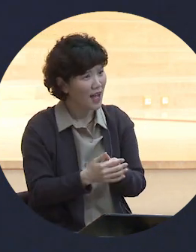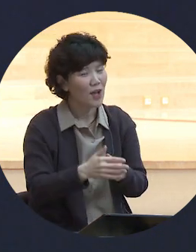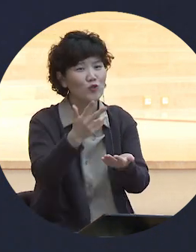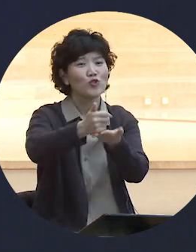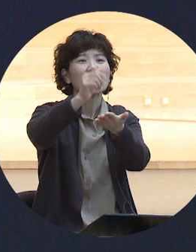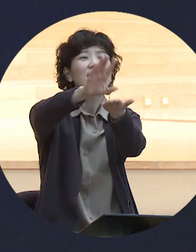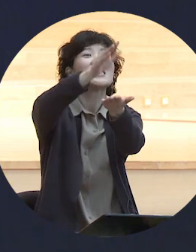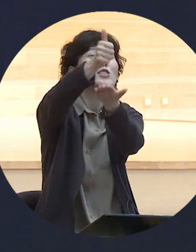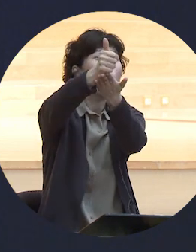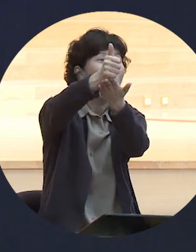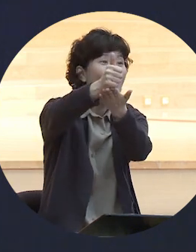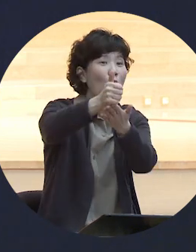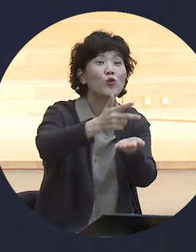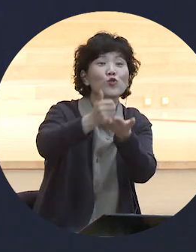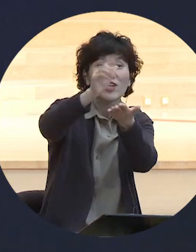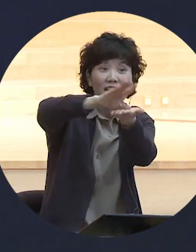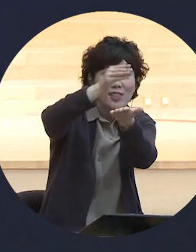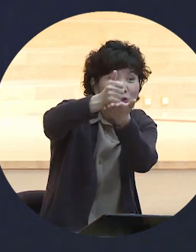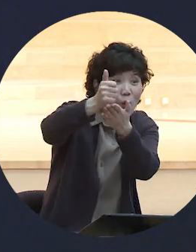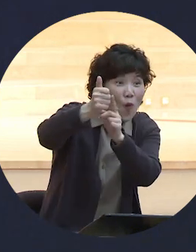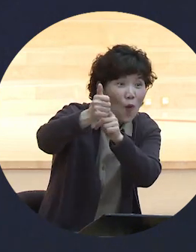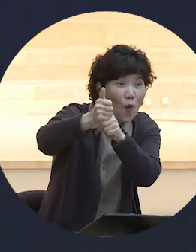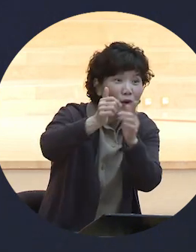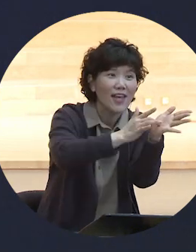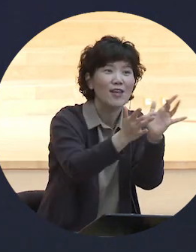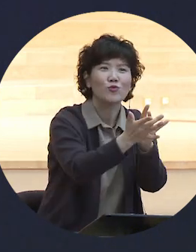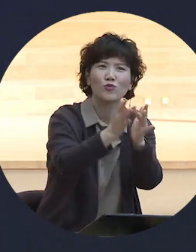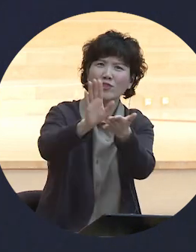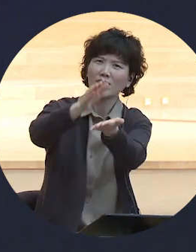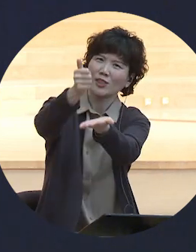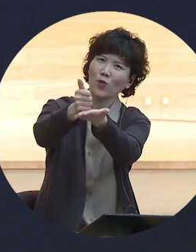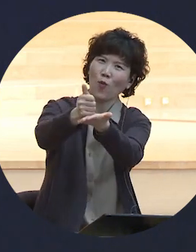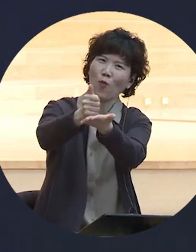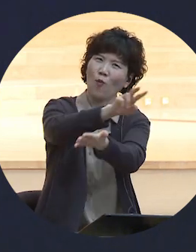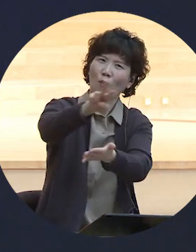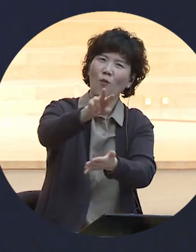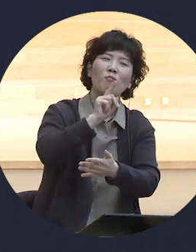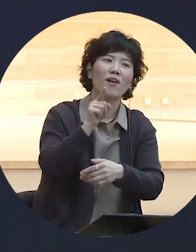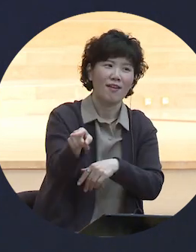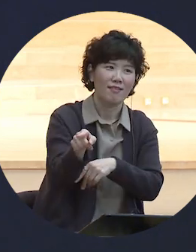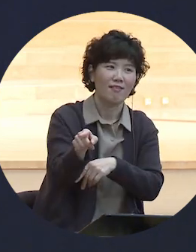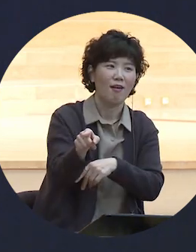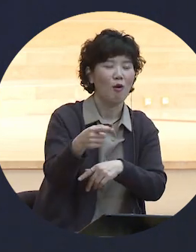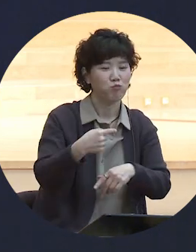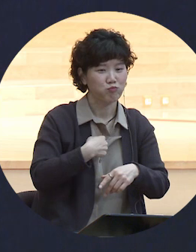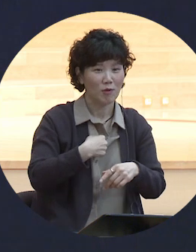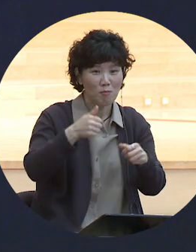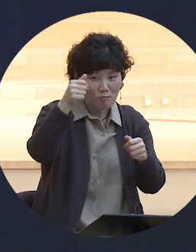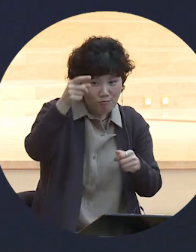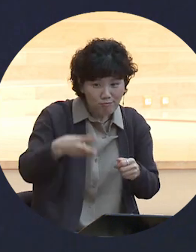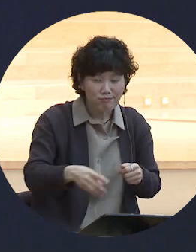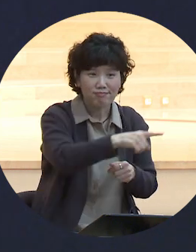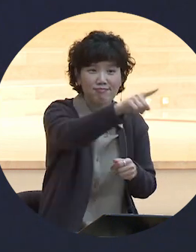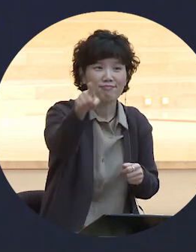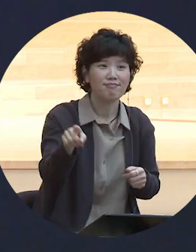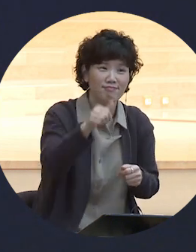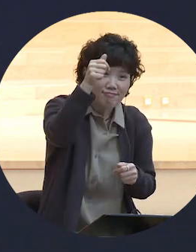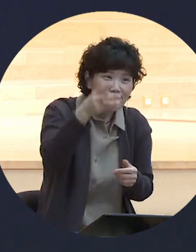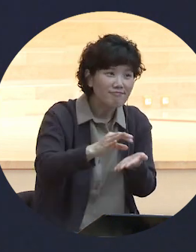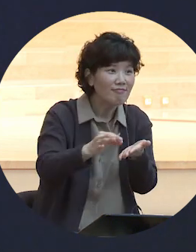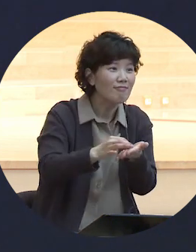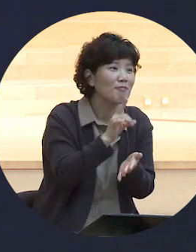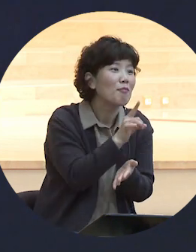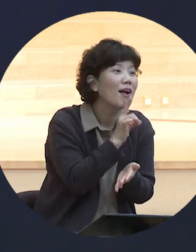게 뭐예요? 예수는 그리스도 그 말이잖아요. 뭐 그게 뭐 대단한 겁니까? 우리는 뭐 입만 열면 예수 그리스도 예수 그리스도 예수 그리스도 예수